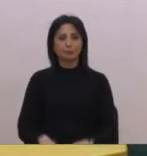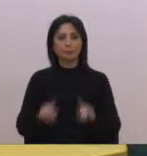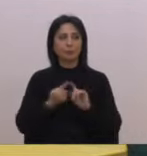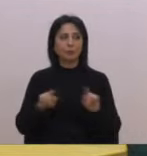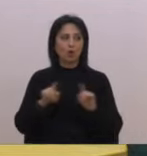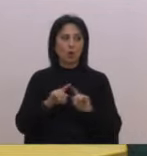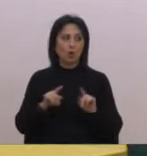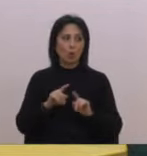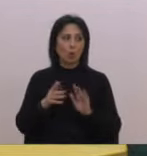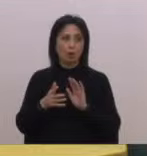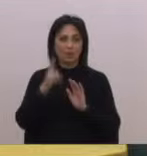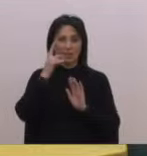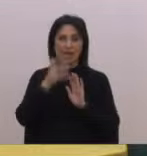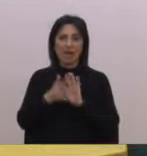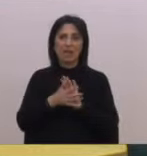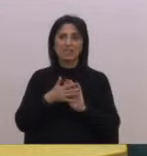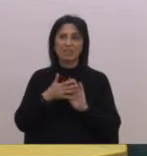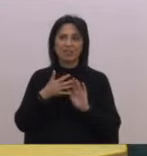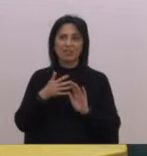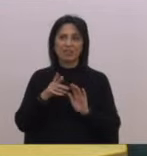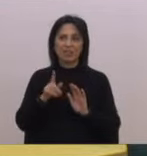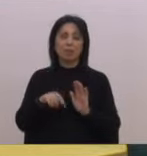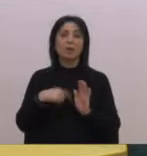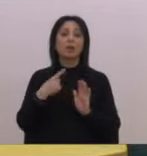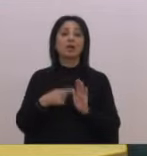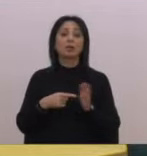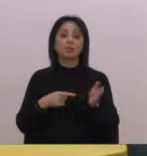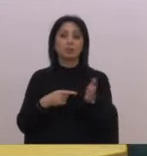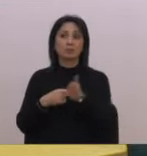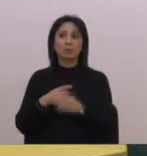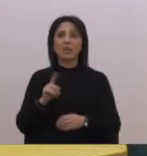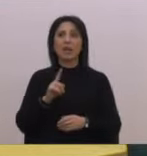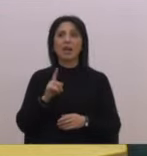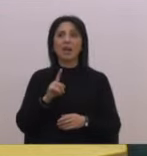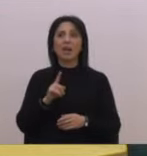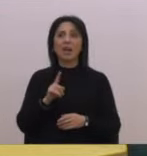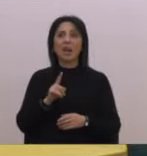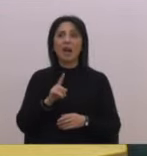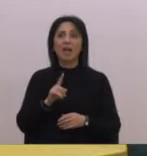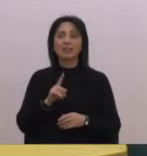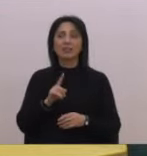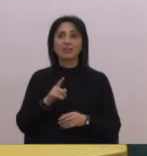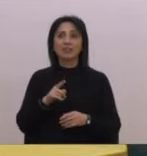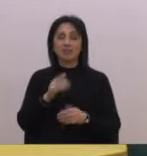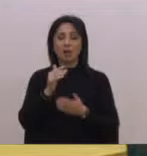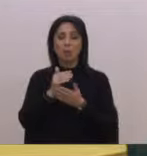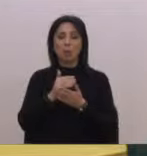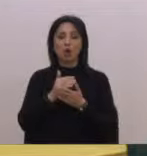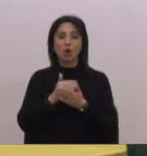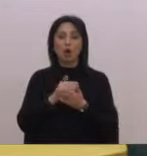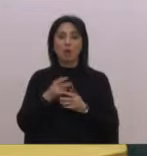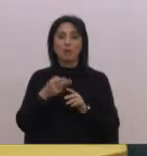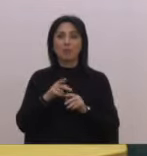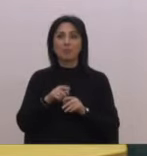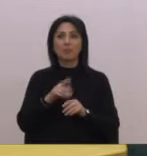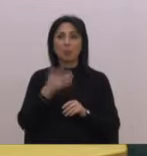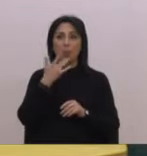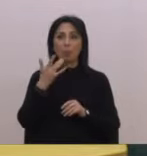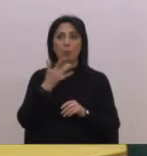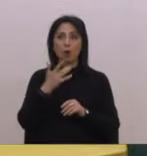ოპოზიციის გასაგონად ვსვავ ამ კითხვას. Რა რეცეპტს გვთავაზობთ იმ პროგრამებისა და იმ